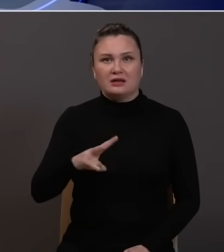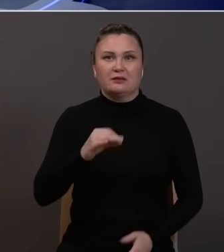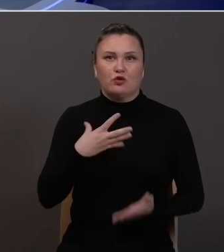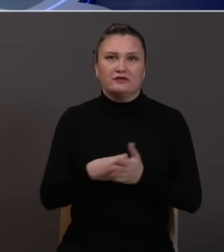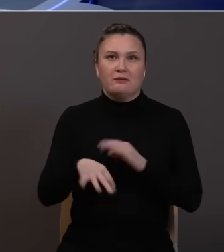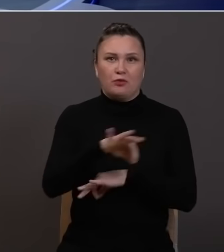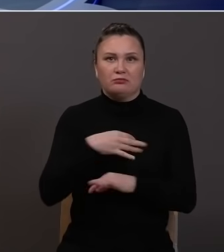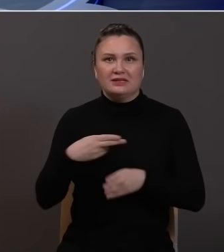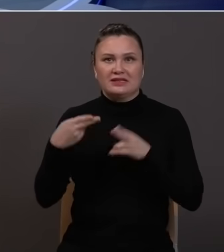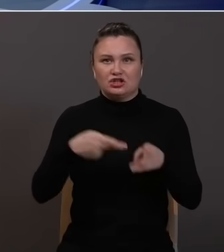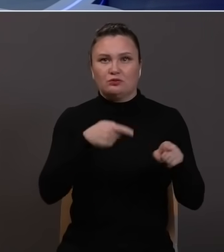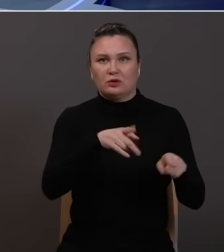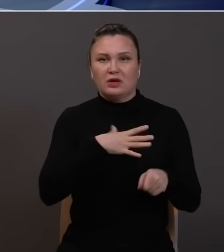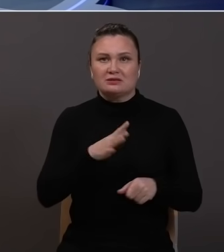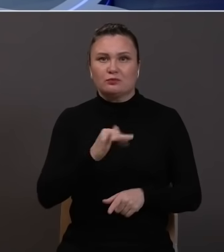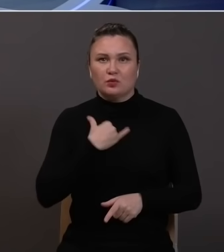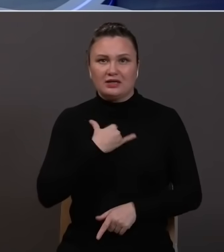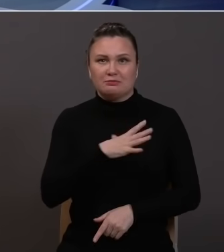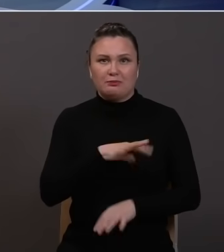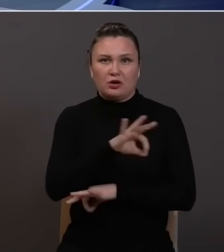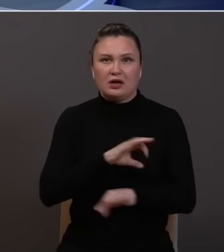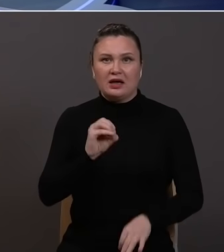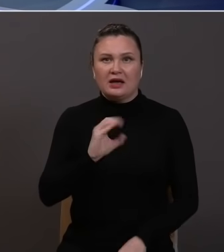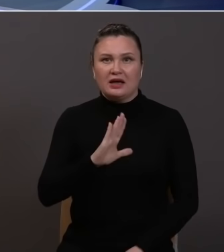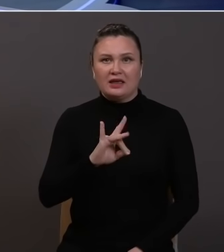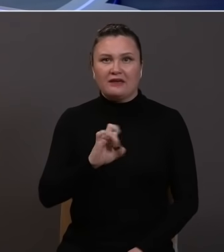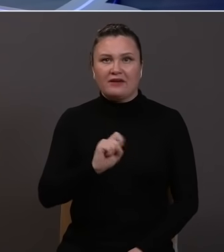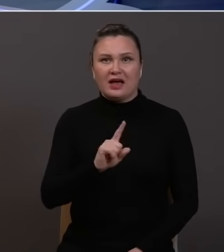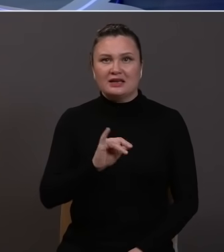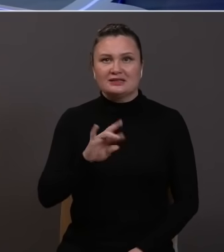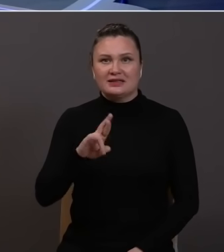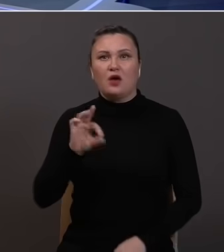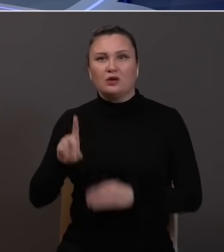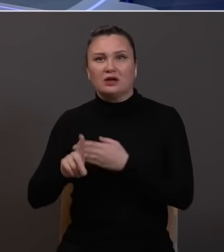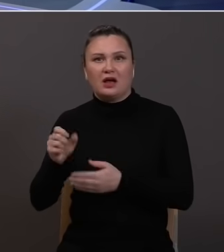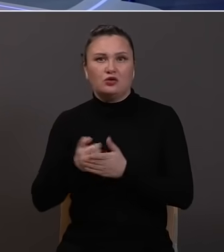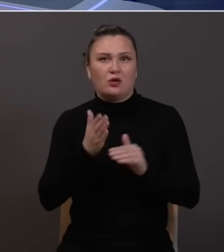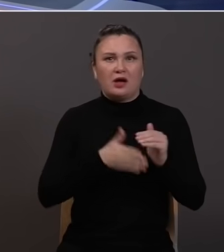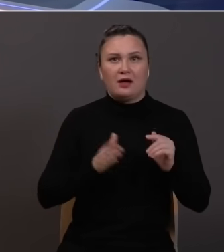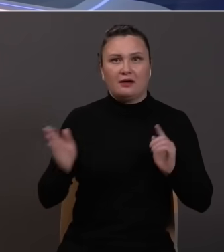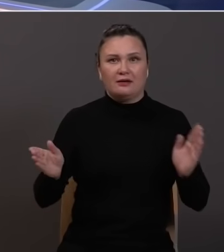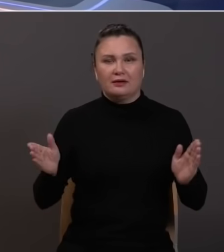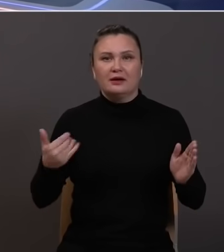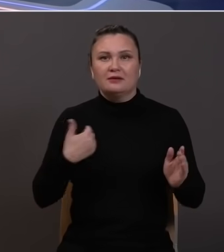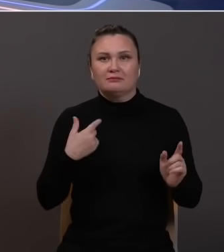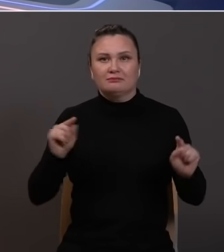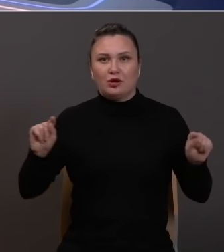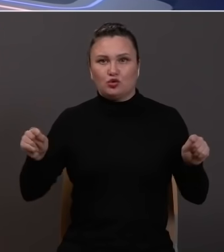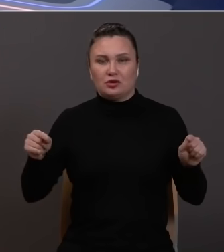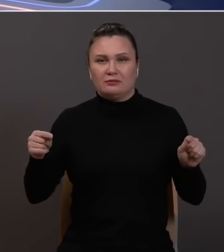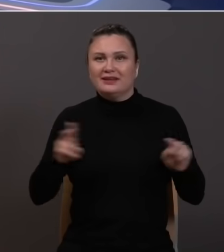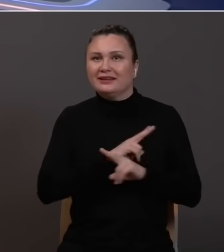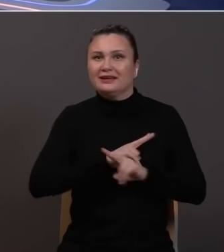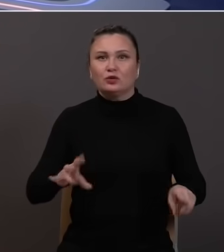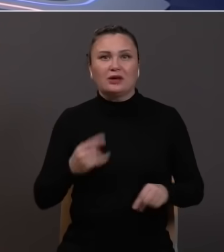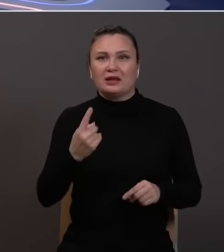Мы заезжаем туда. То есть вот у нас был проект «Евразия от края до края». Мы хотели первыми в мире соединить Евразию по самым крайним точкам. То есть